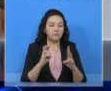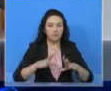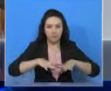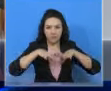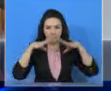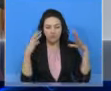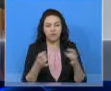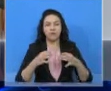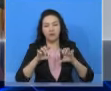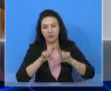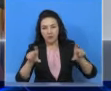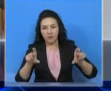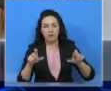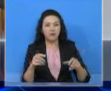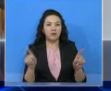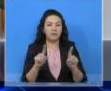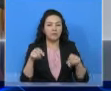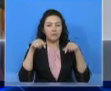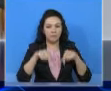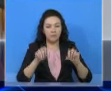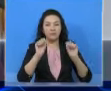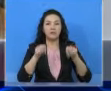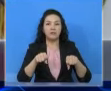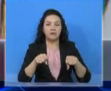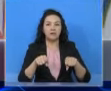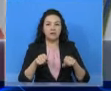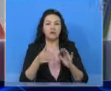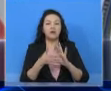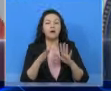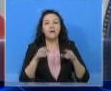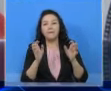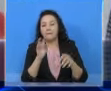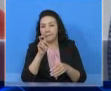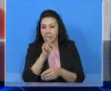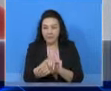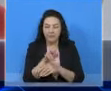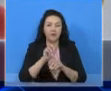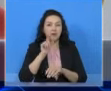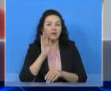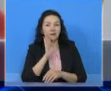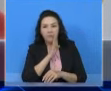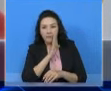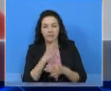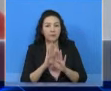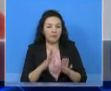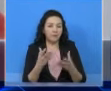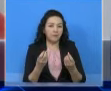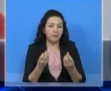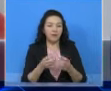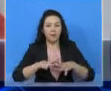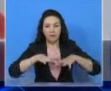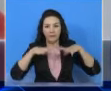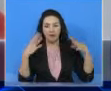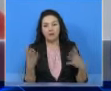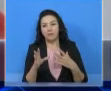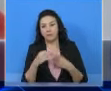расширить площадь данного центра, чтобы здесь могли поместиться не только люди женского пола, но и побольше,